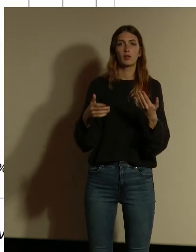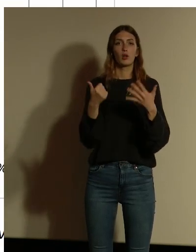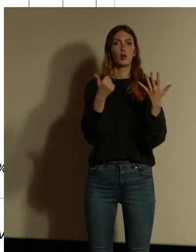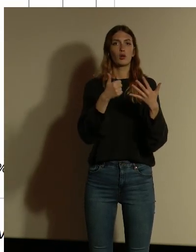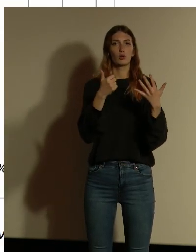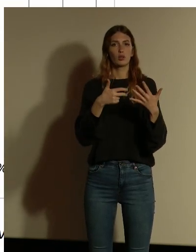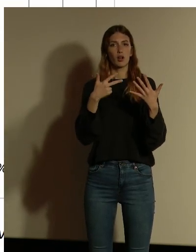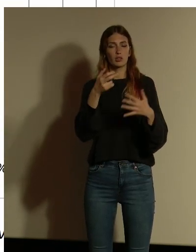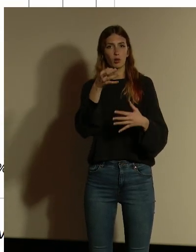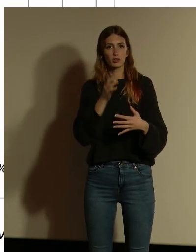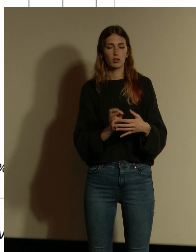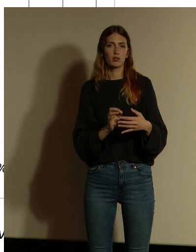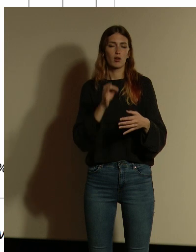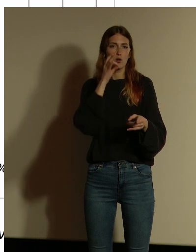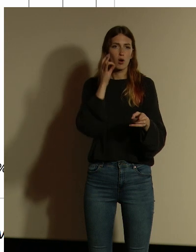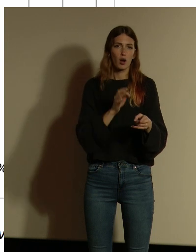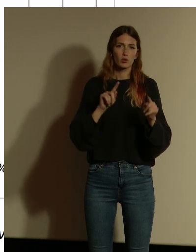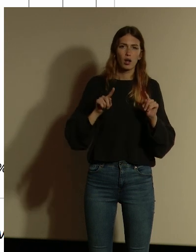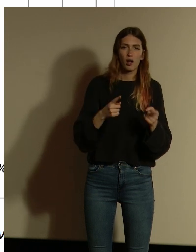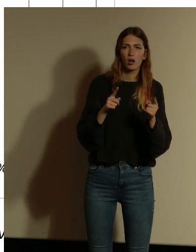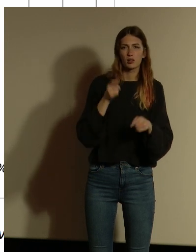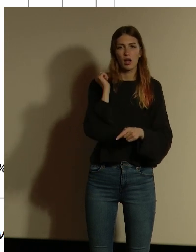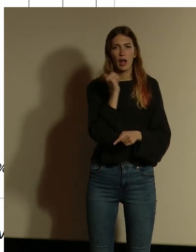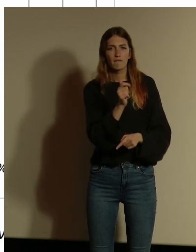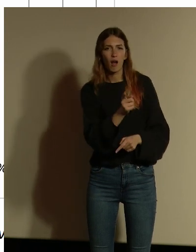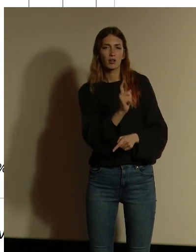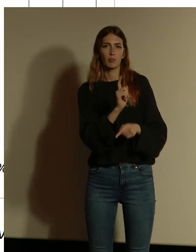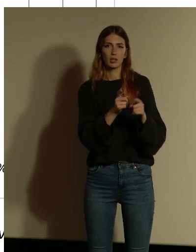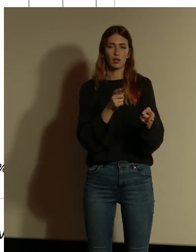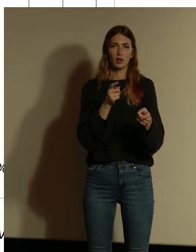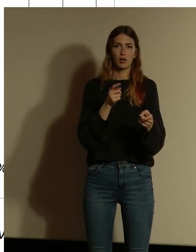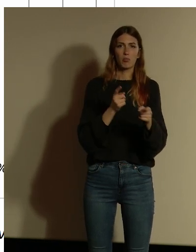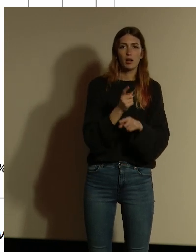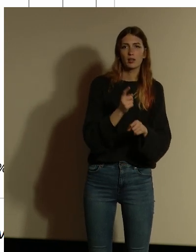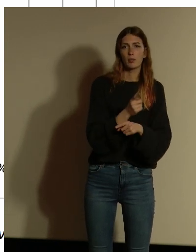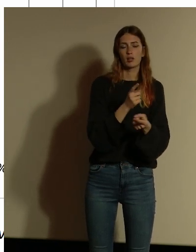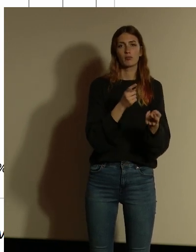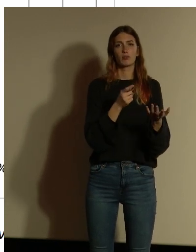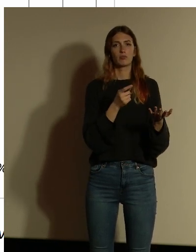68% mõnitamist ja ähvardamist, 66% kuulujuttude või valede levitamist,